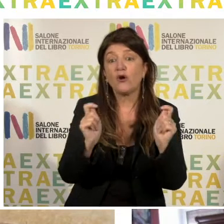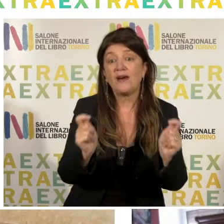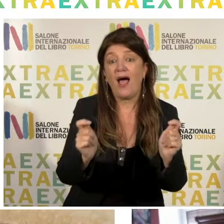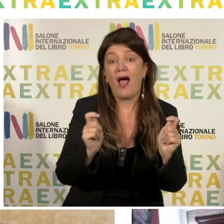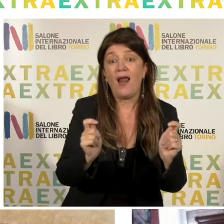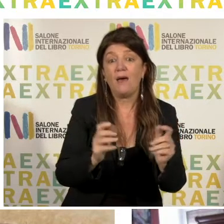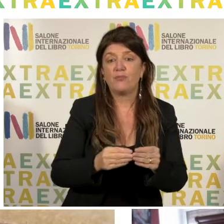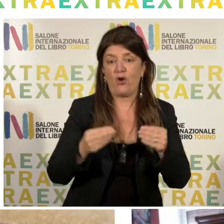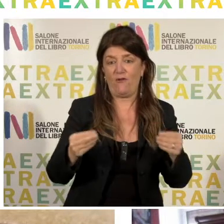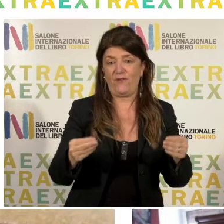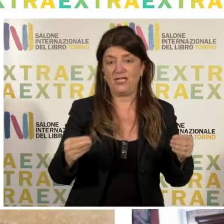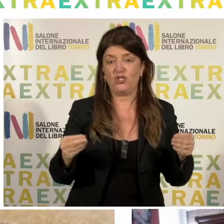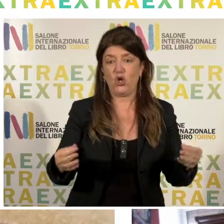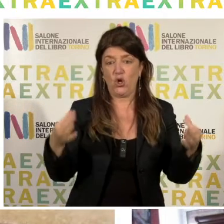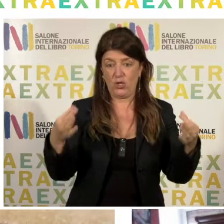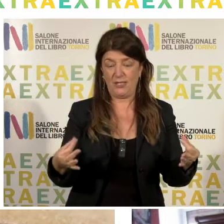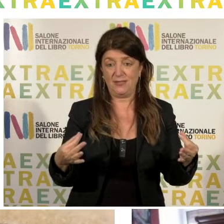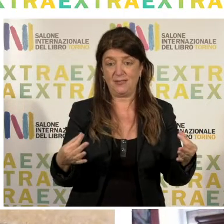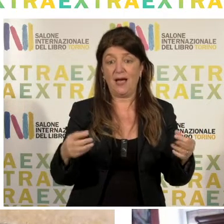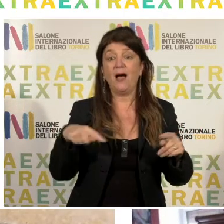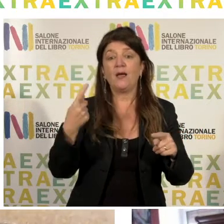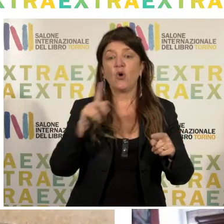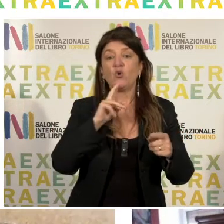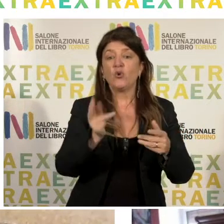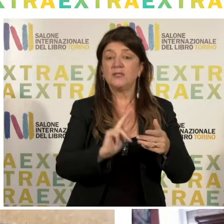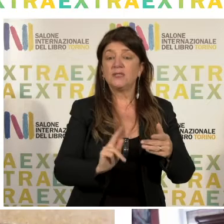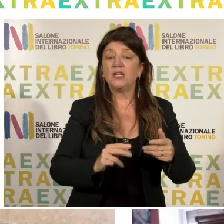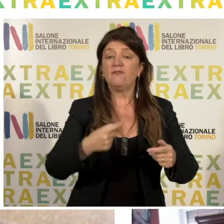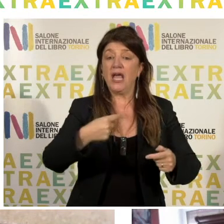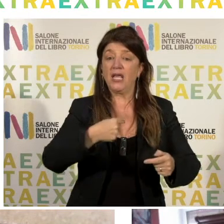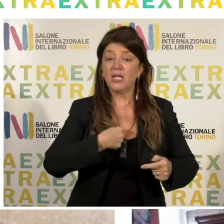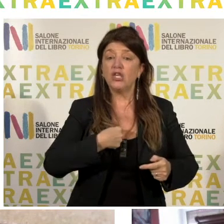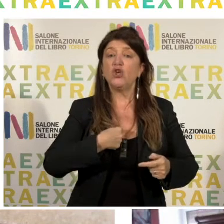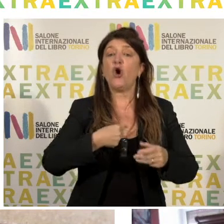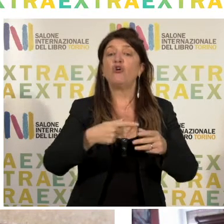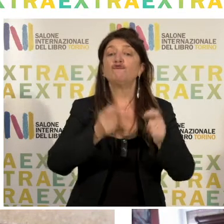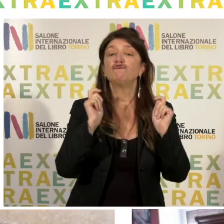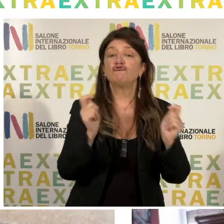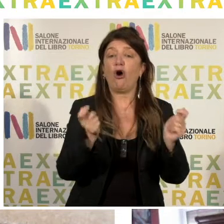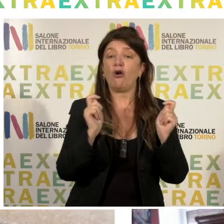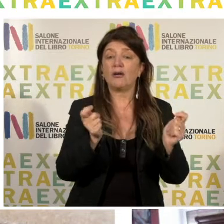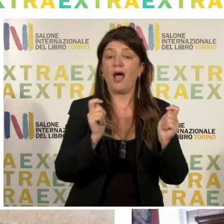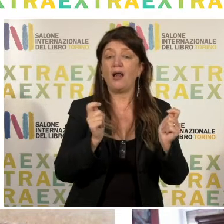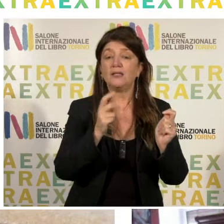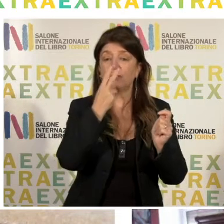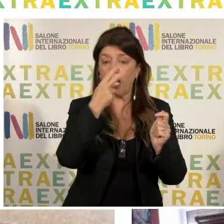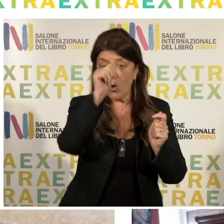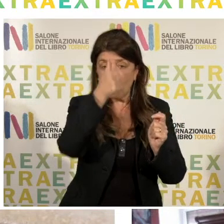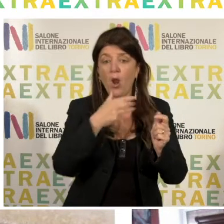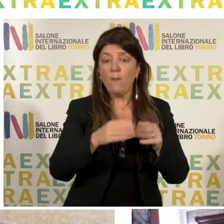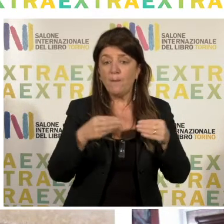dopo: "Sono un giornalista di professione e la professione di giornalista è una delle più belle che io